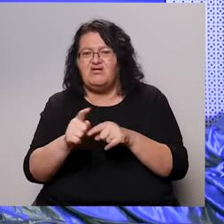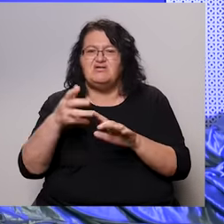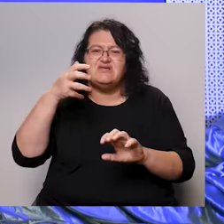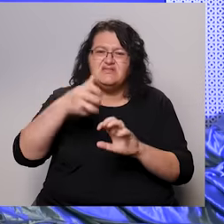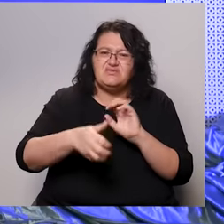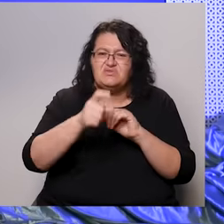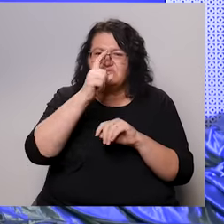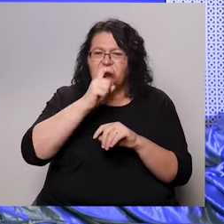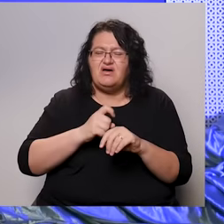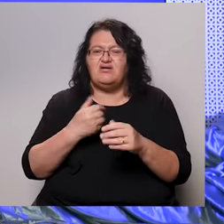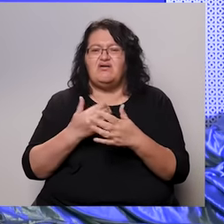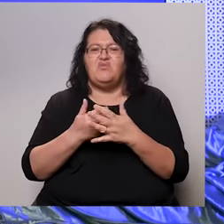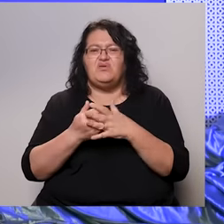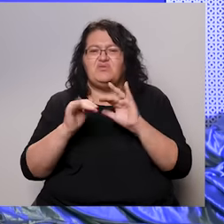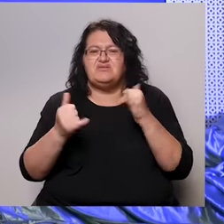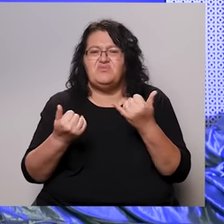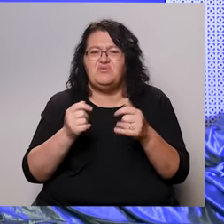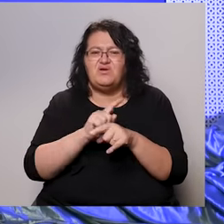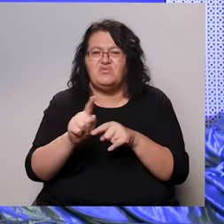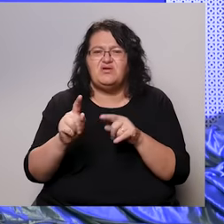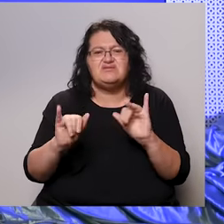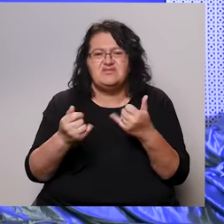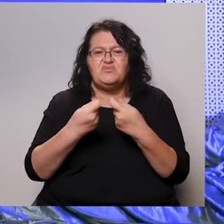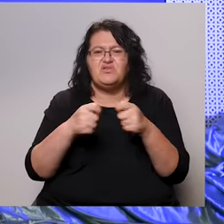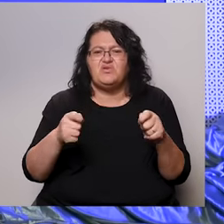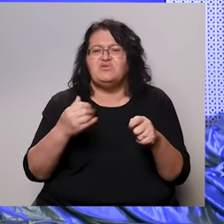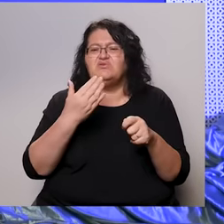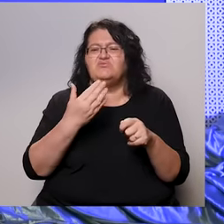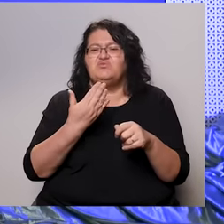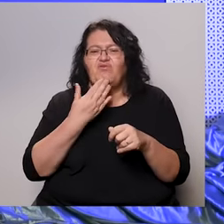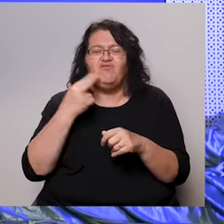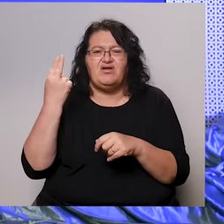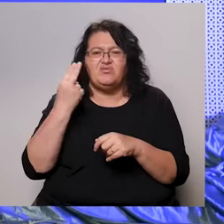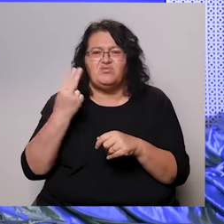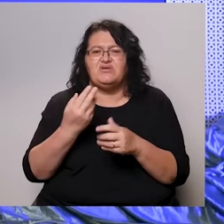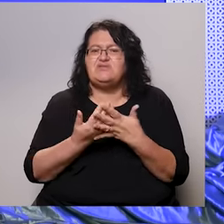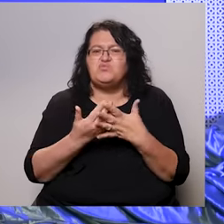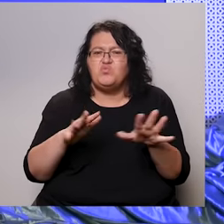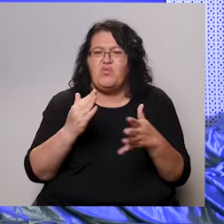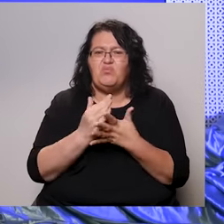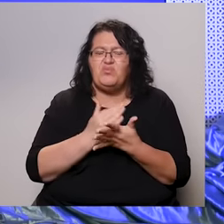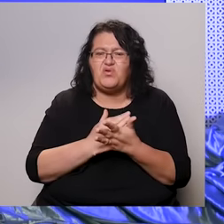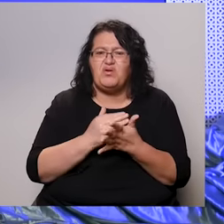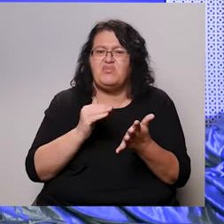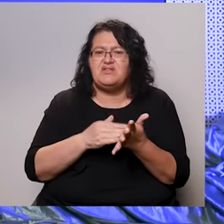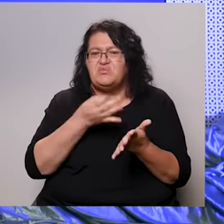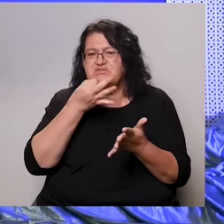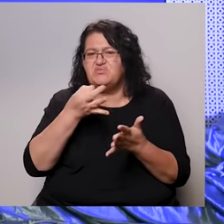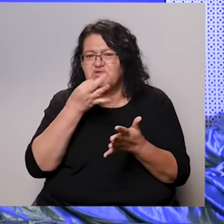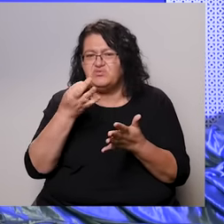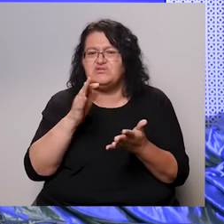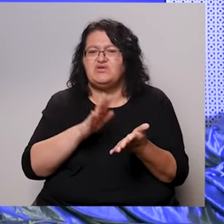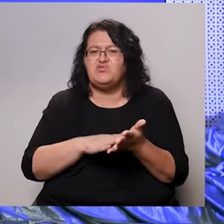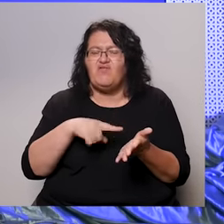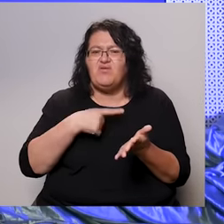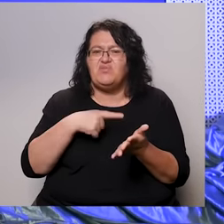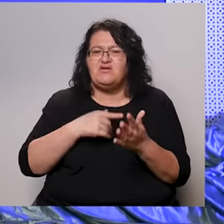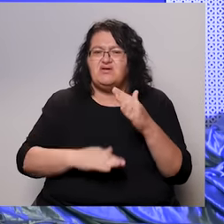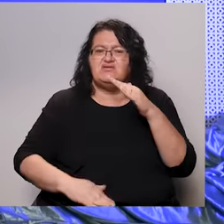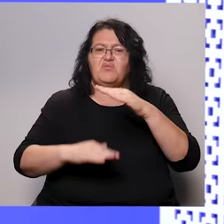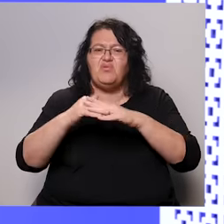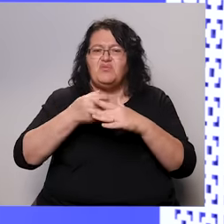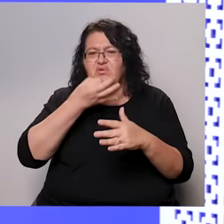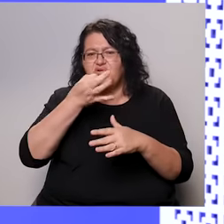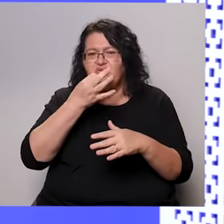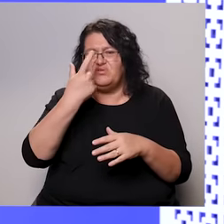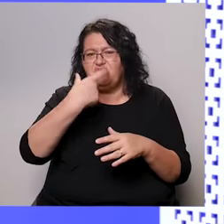mai rău, că s-a întâmplat mai rău. Lasă să se întâmple tot ce vrea Dumnezeu. N-am absolut nicio problemă. Trebuie să mărturisesc, și asta de fapt e apogeul mărturiei